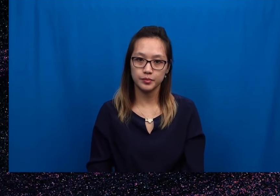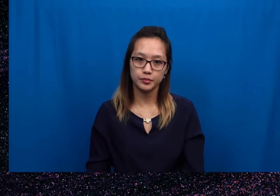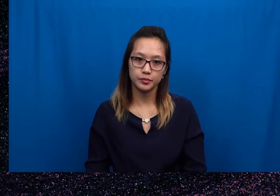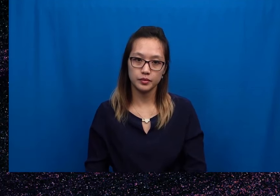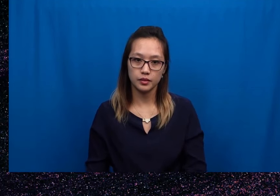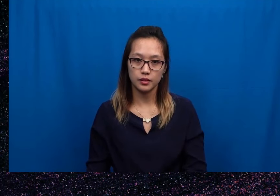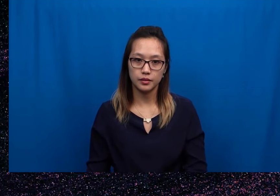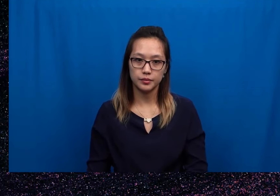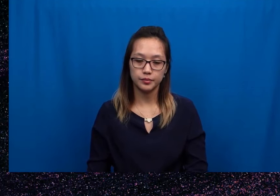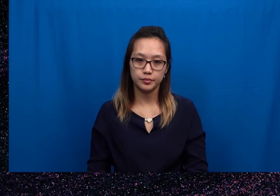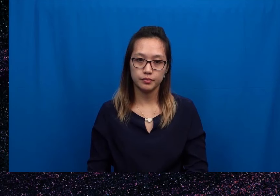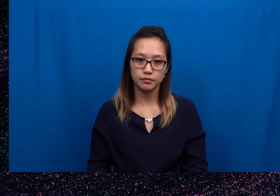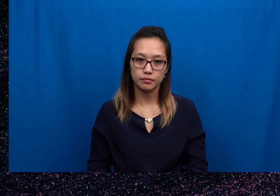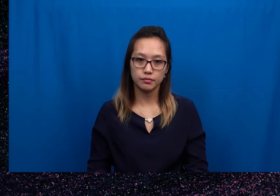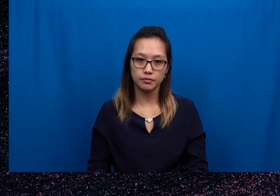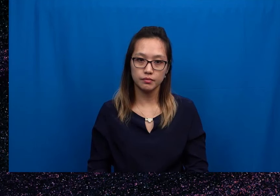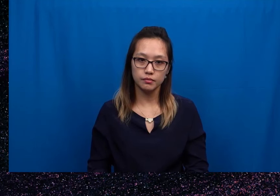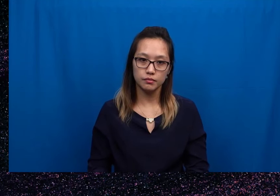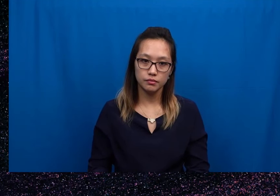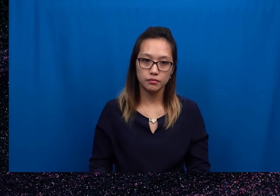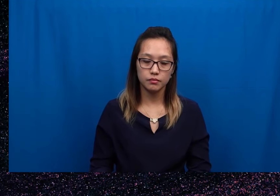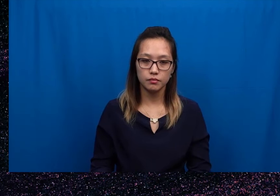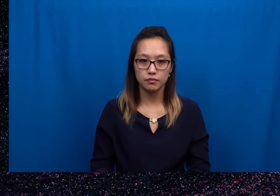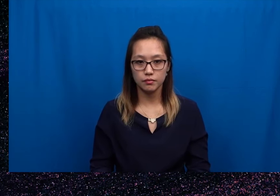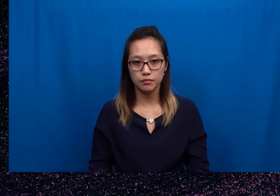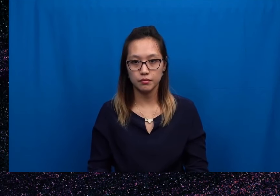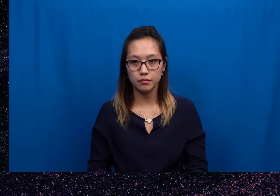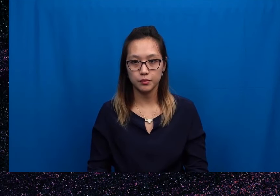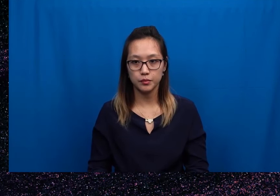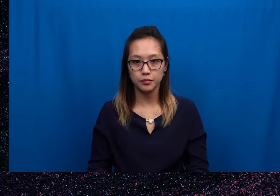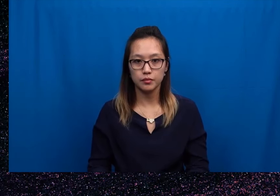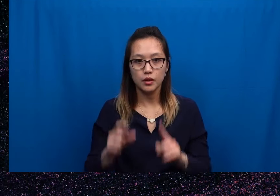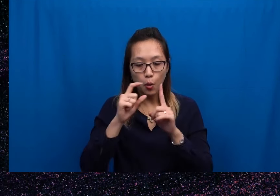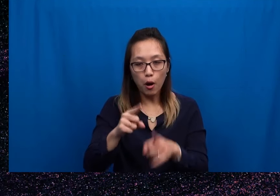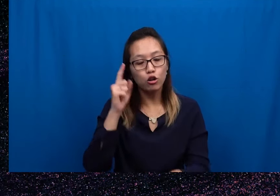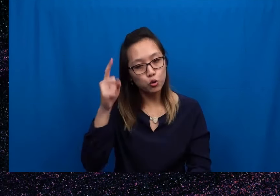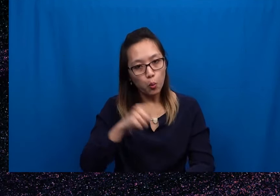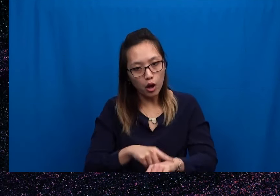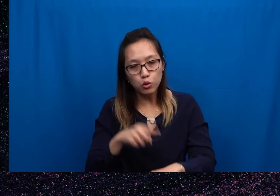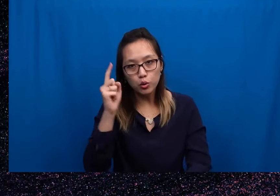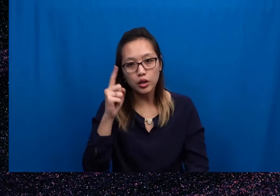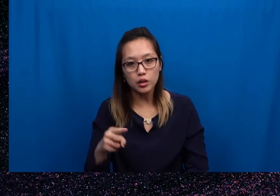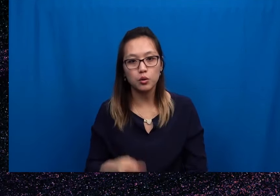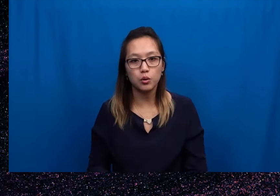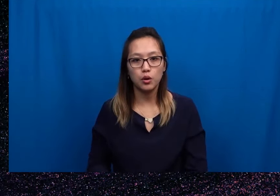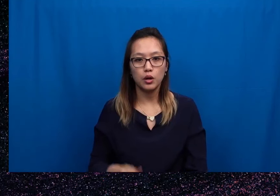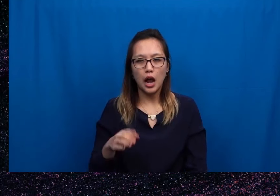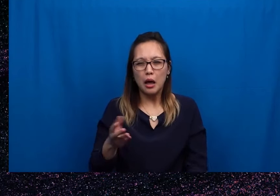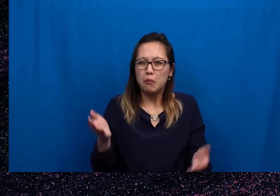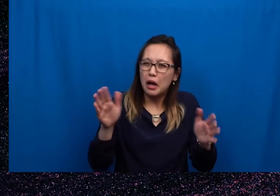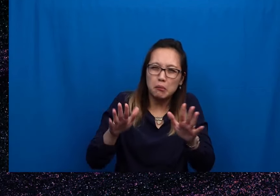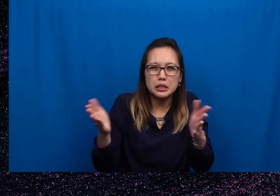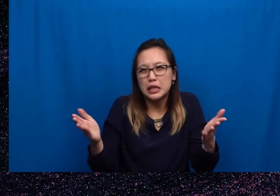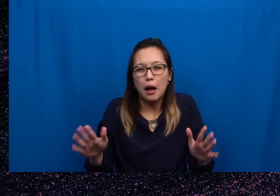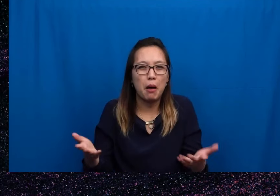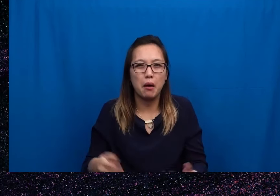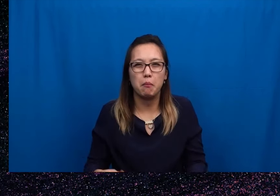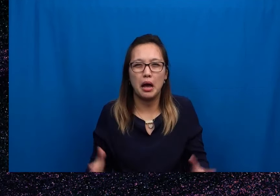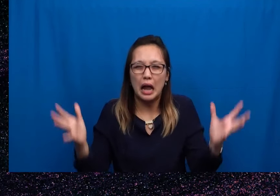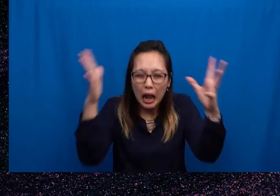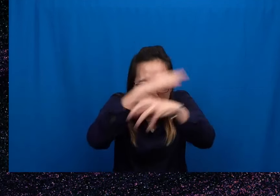dalam ketidakberdayaan, berada di dalam ketidakmampuan, dan berada di dalam kegelapan. Saya akan bacakan untuk